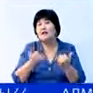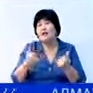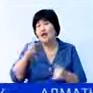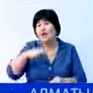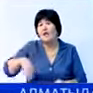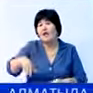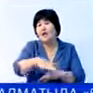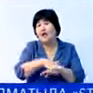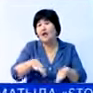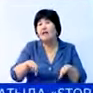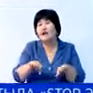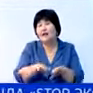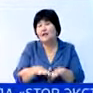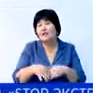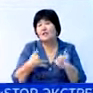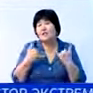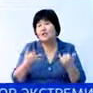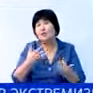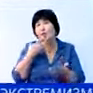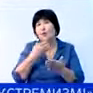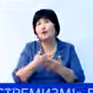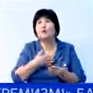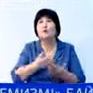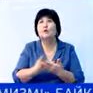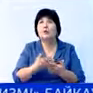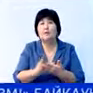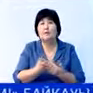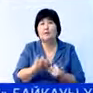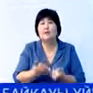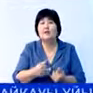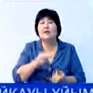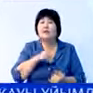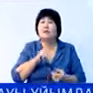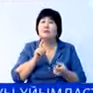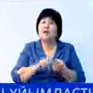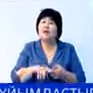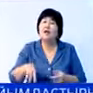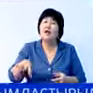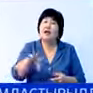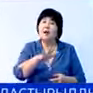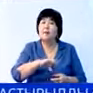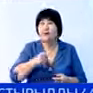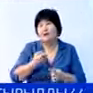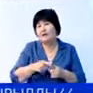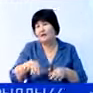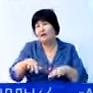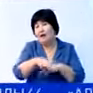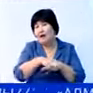деген, халыққа деген жасап атқан өзімізден үлесіміз мекемеміздің атынан. Бұның бәрі айналып кенде осы